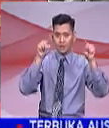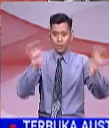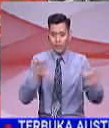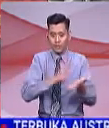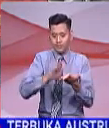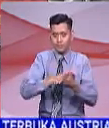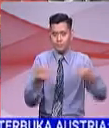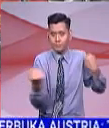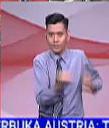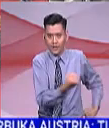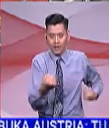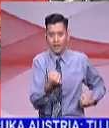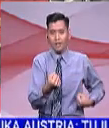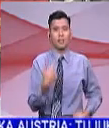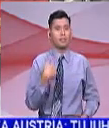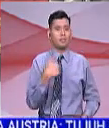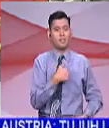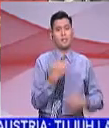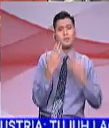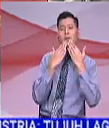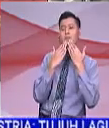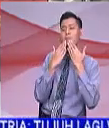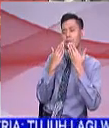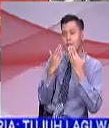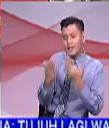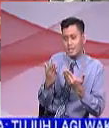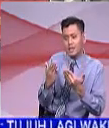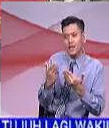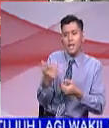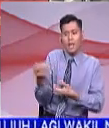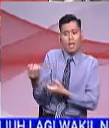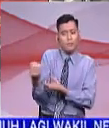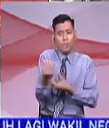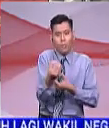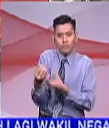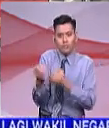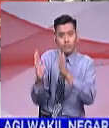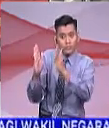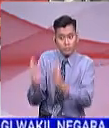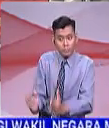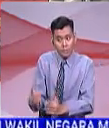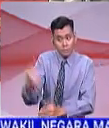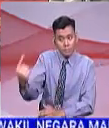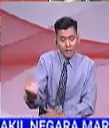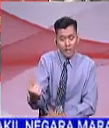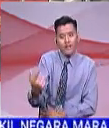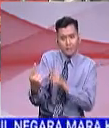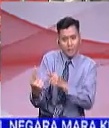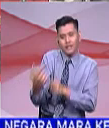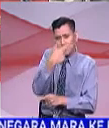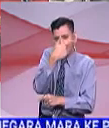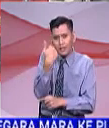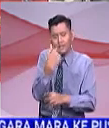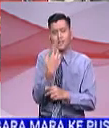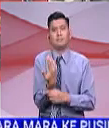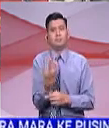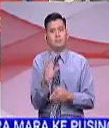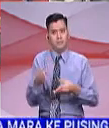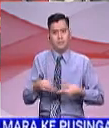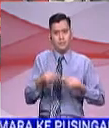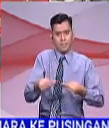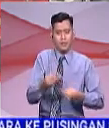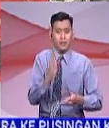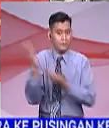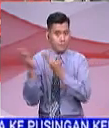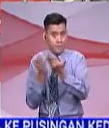kita harapkan harap daripada penduduk Kelang ni supaya jaga kesihatan. Kita jaga kita. Itu paling penting,